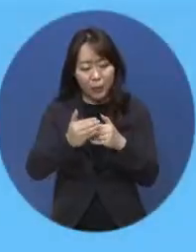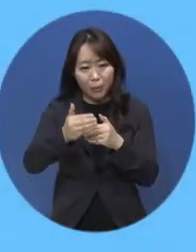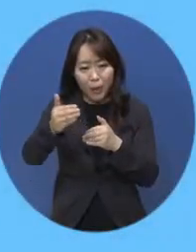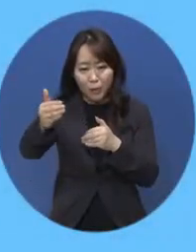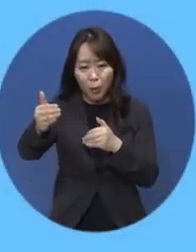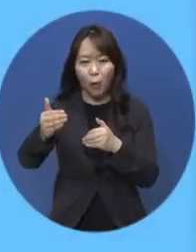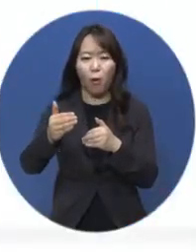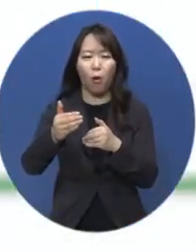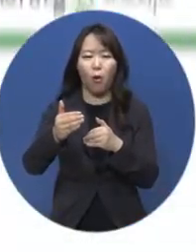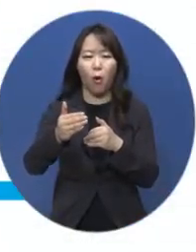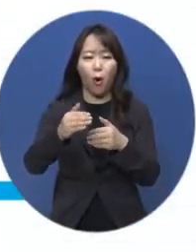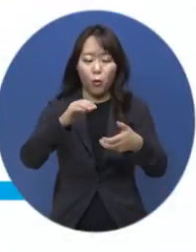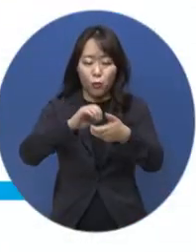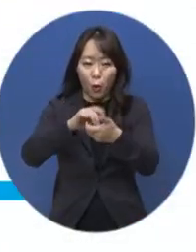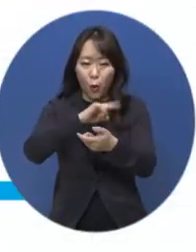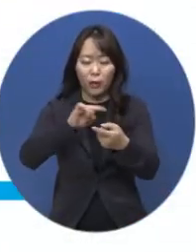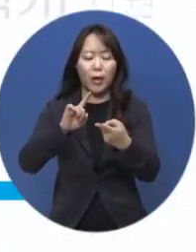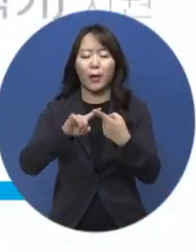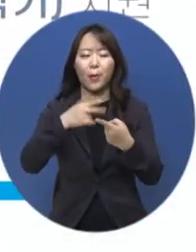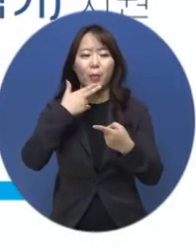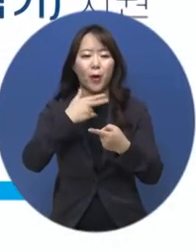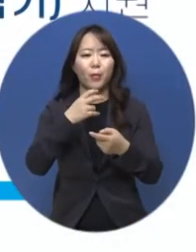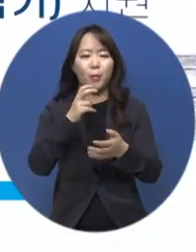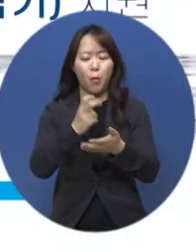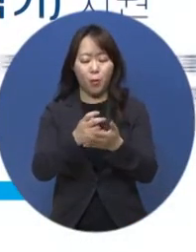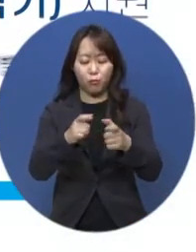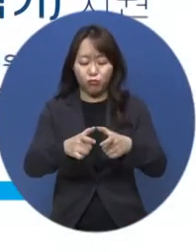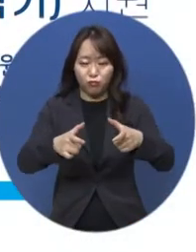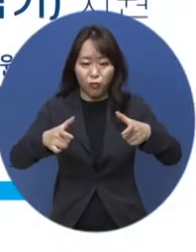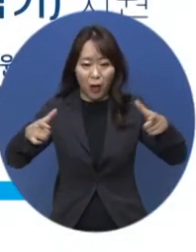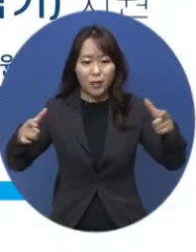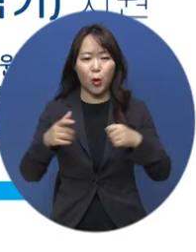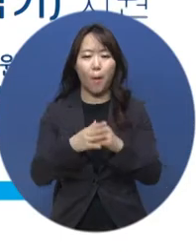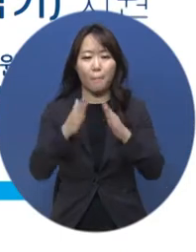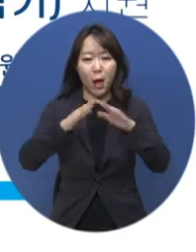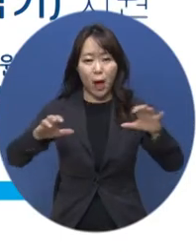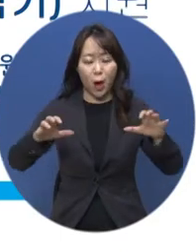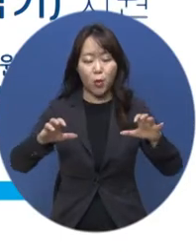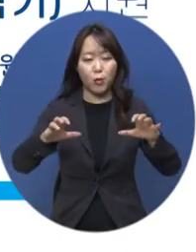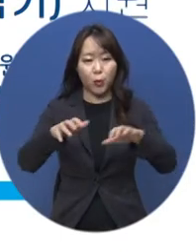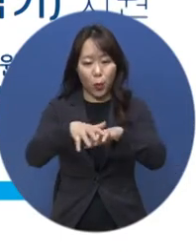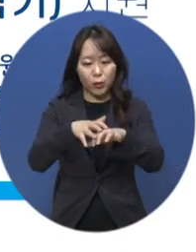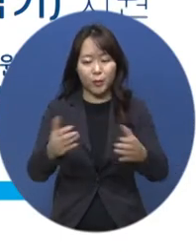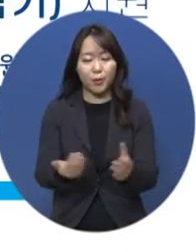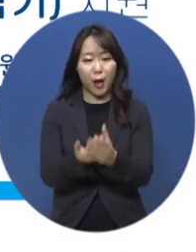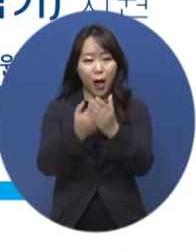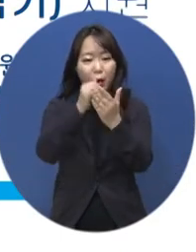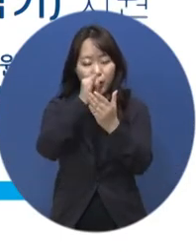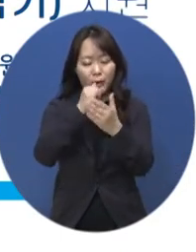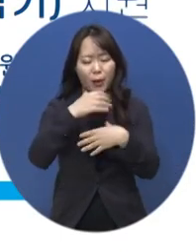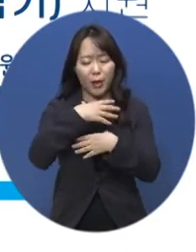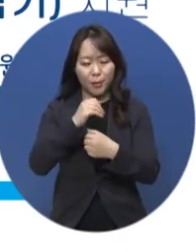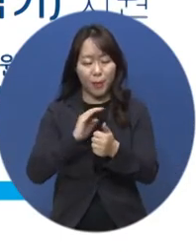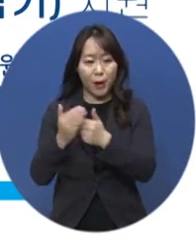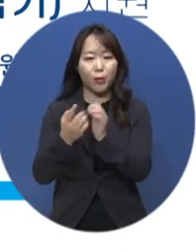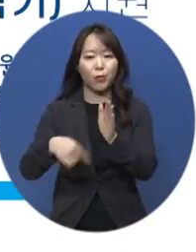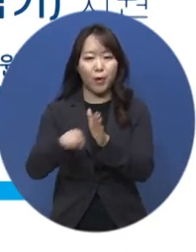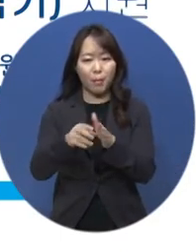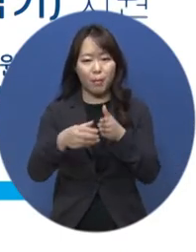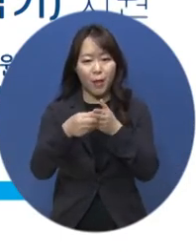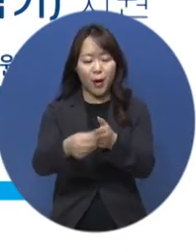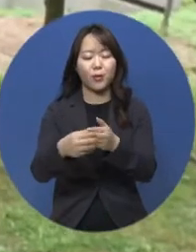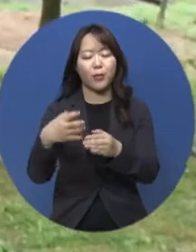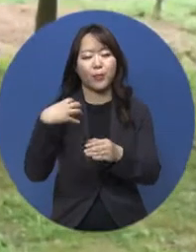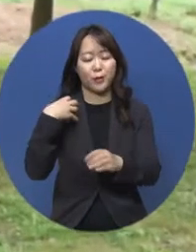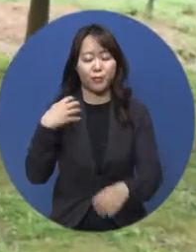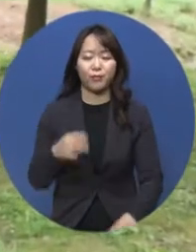규모와 범위를 확대 지원해 줌으로써 마을 공동체가 체계적으로 성장하고 안착할 수 있도록 길잡이 역할을 해주고